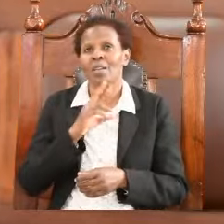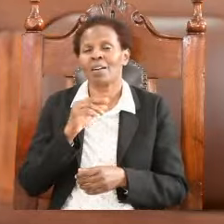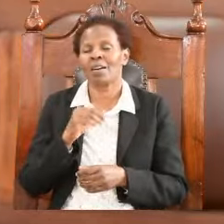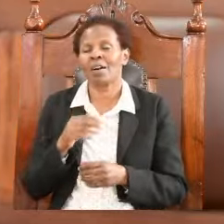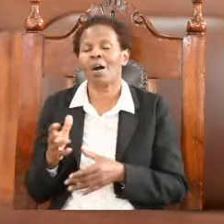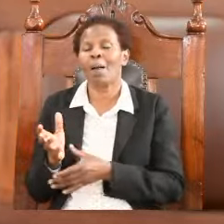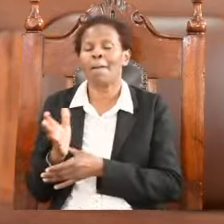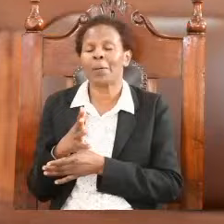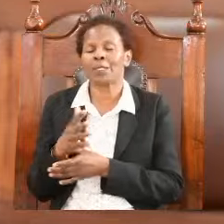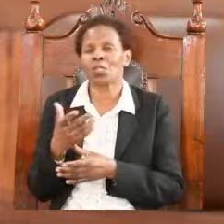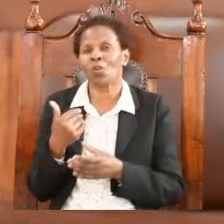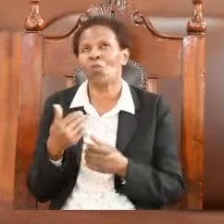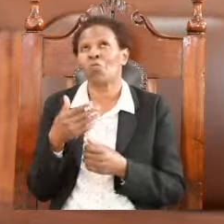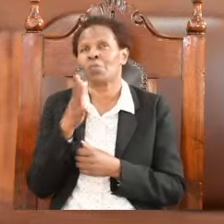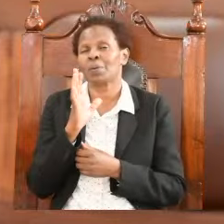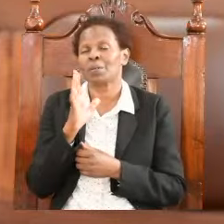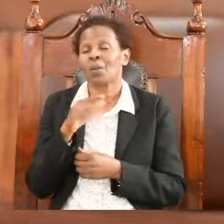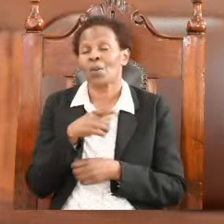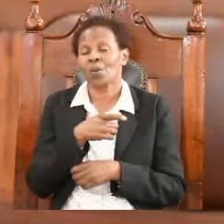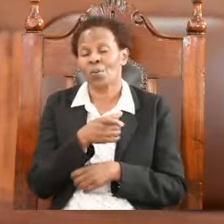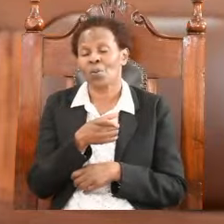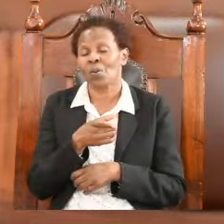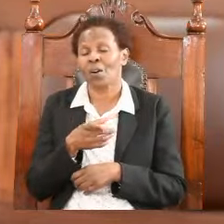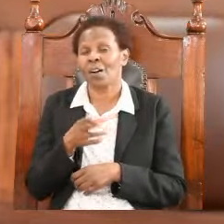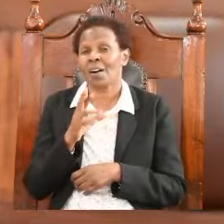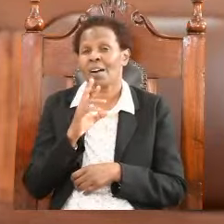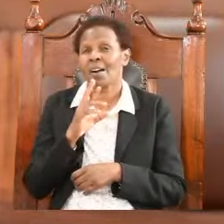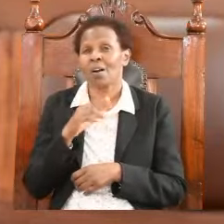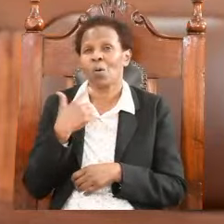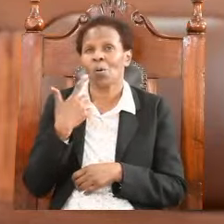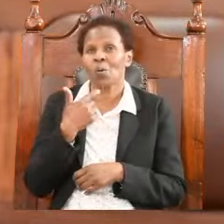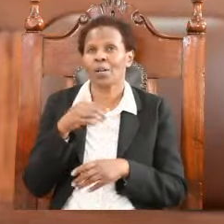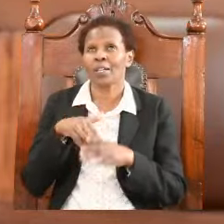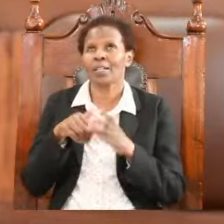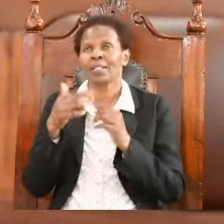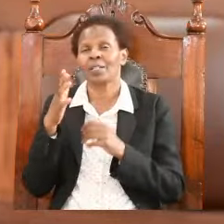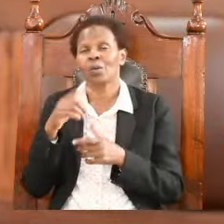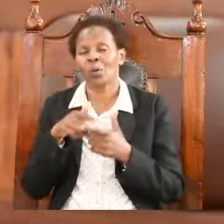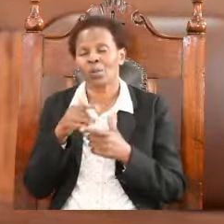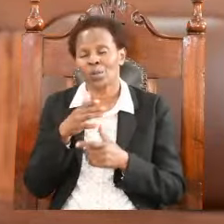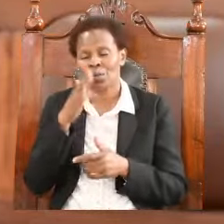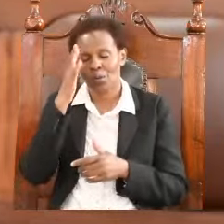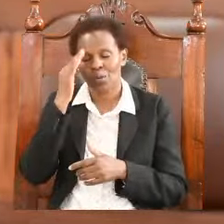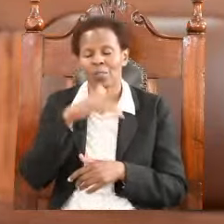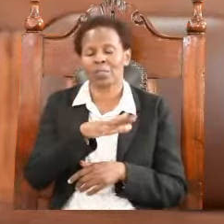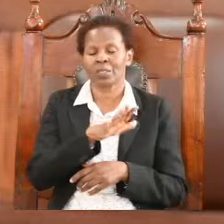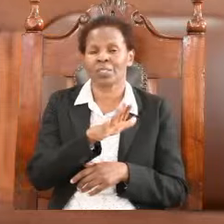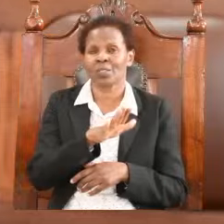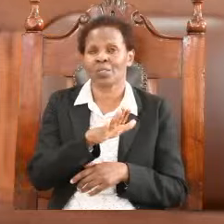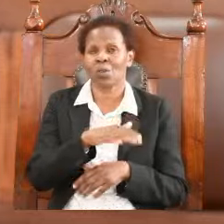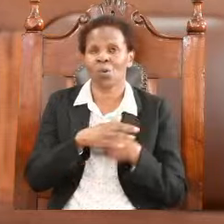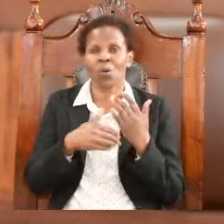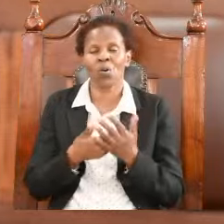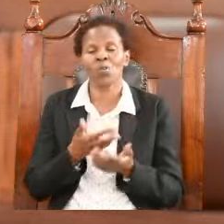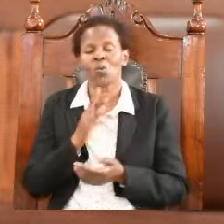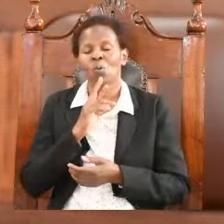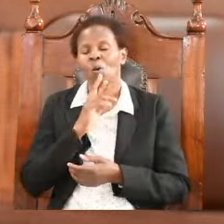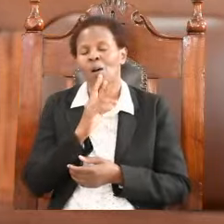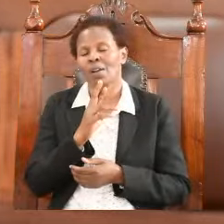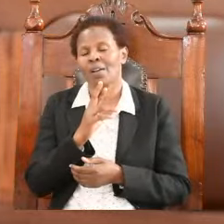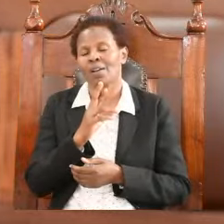ambassadors tukaririkanio ithue turia nigetha wona twemenya tuhote haria hothe turi